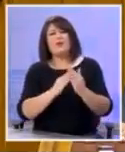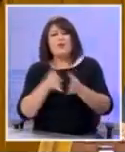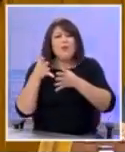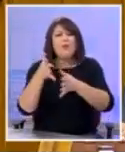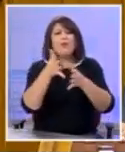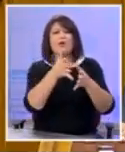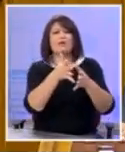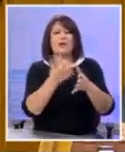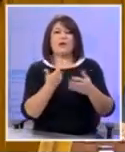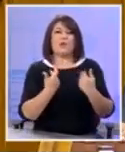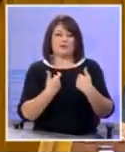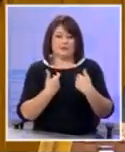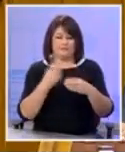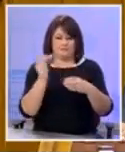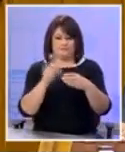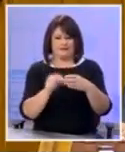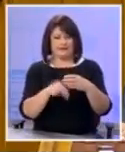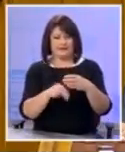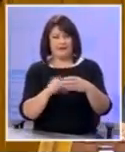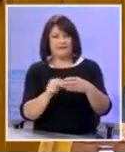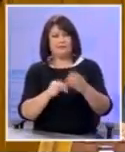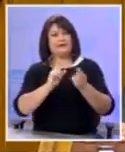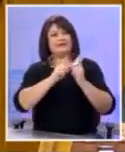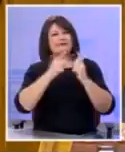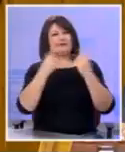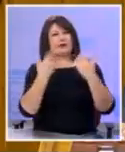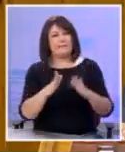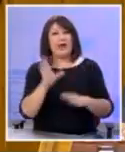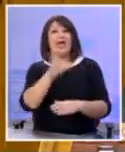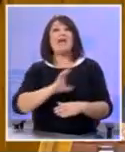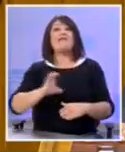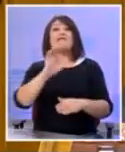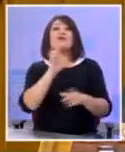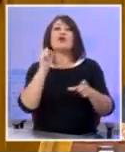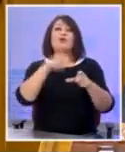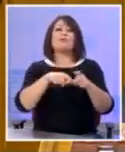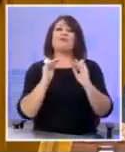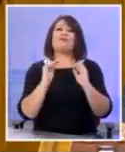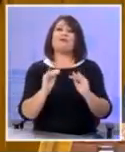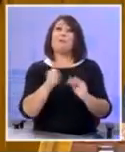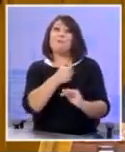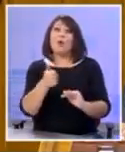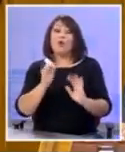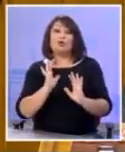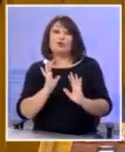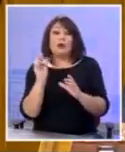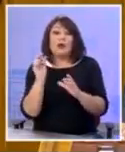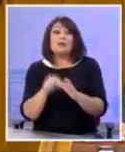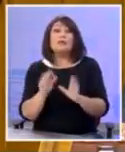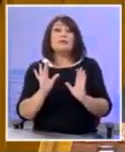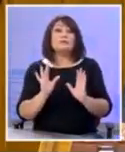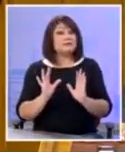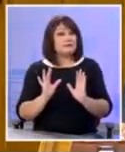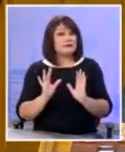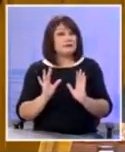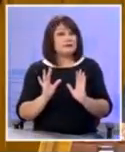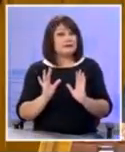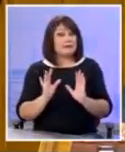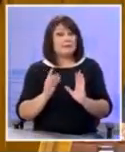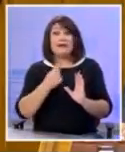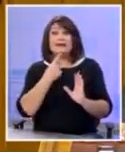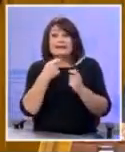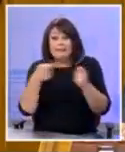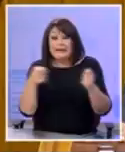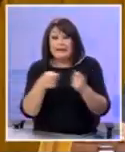πως ψηφίσαμε τη Συμφωνία για την Ευρωπαϊκή Πορεία της χώρας, αλλά δεν ψηφίζουμε το περιεχόμενο